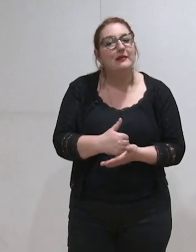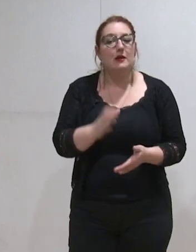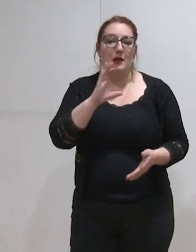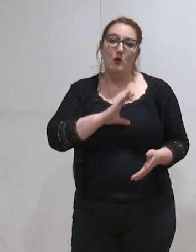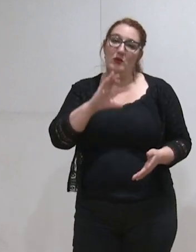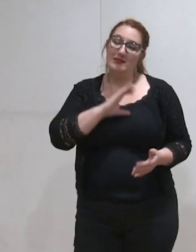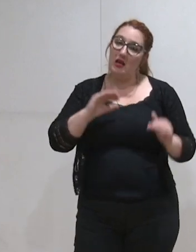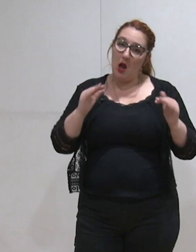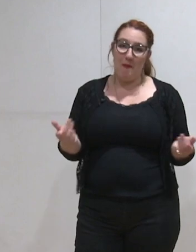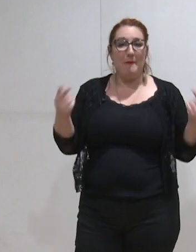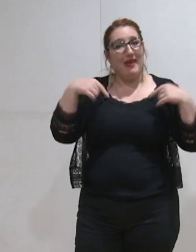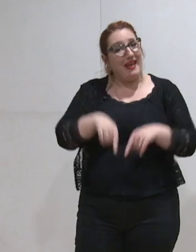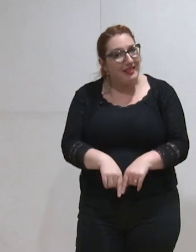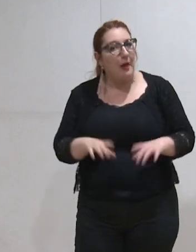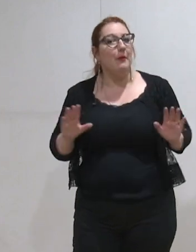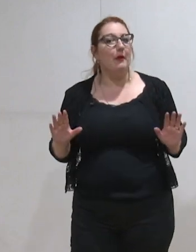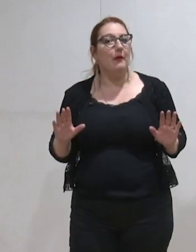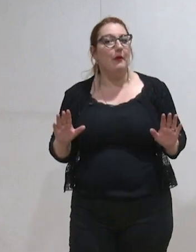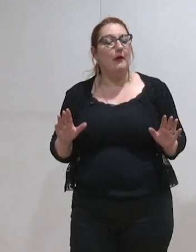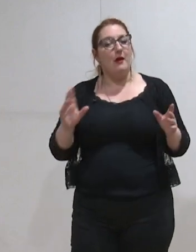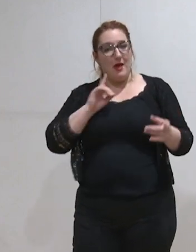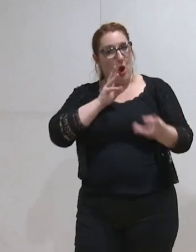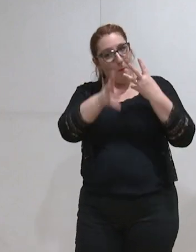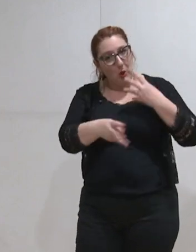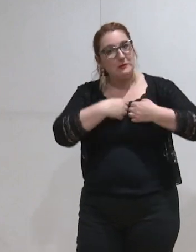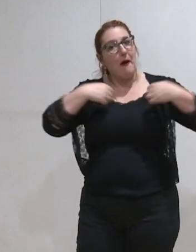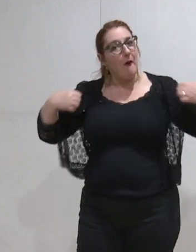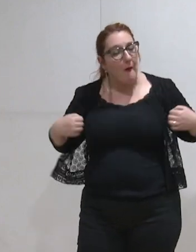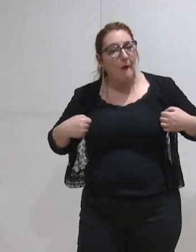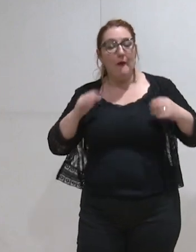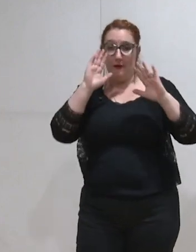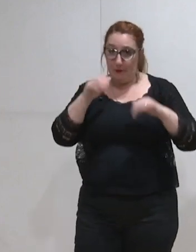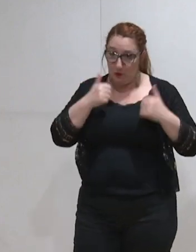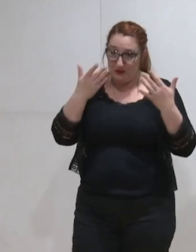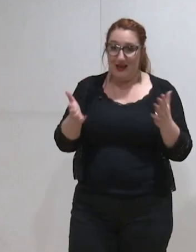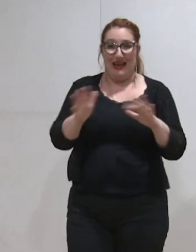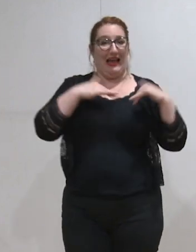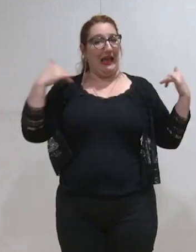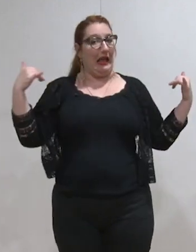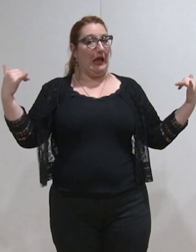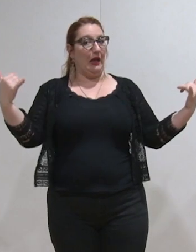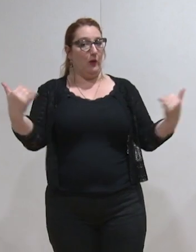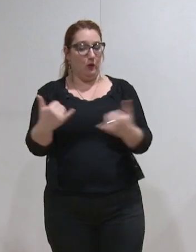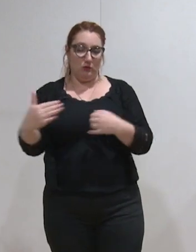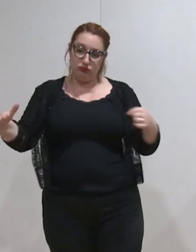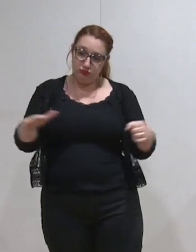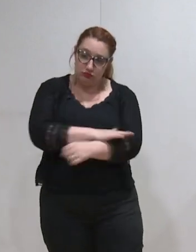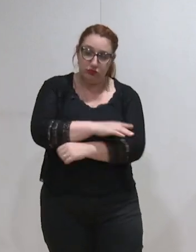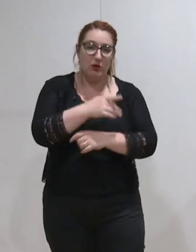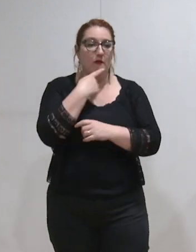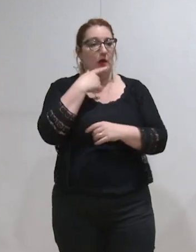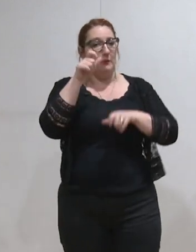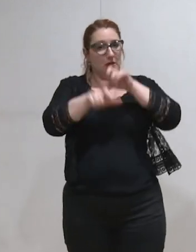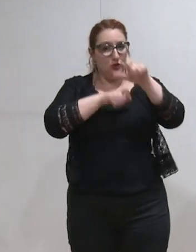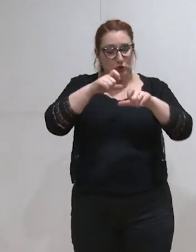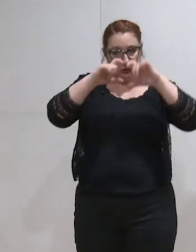et même de transparence c'est pour cette raisonlà que lors de nos plainères avec les socioculturels et ou d'éducation populaire nous